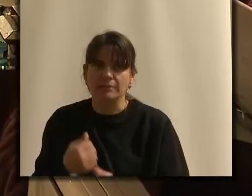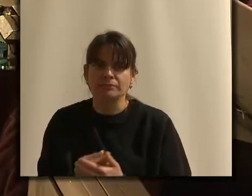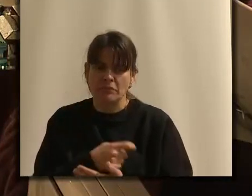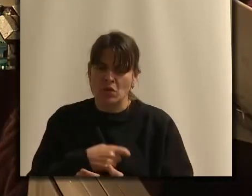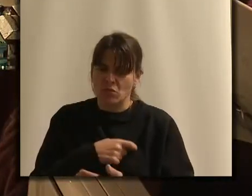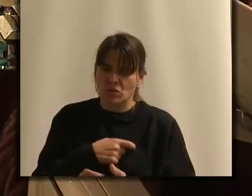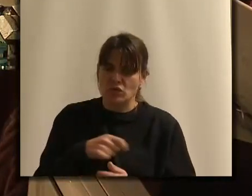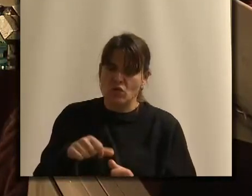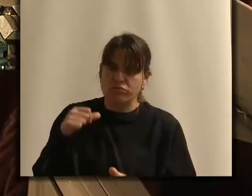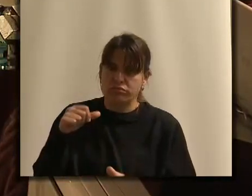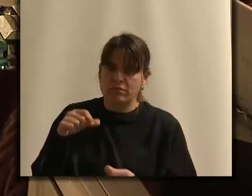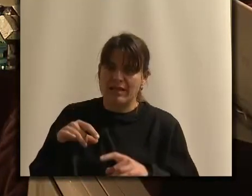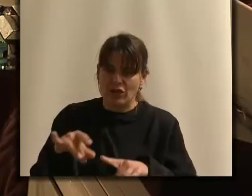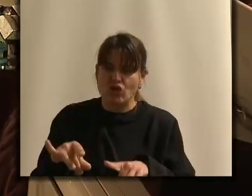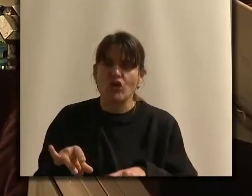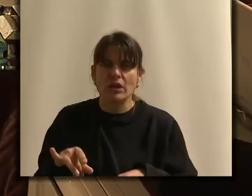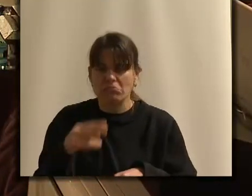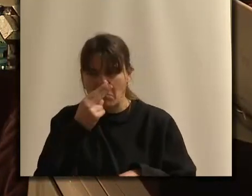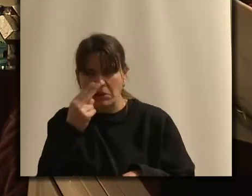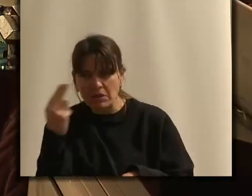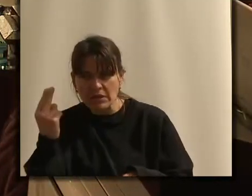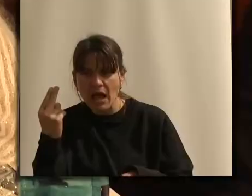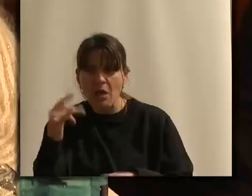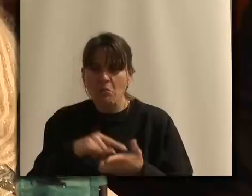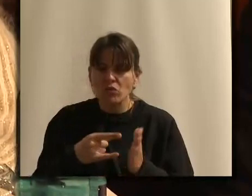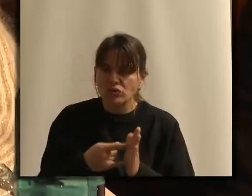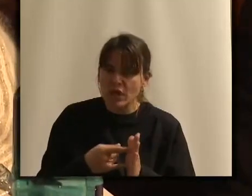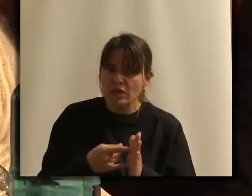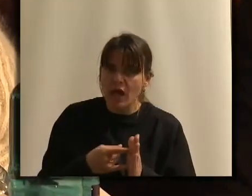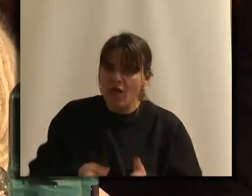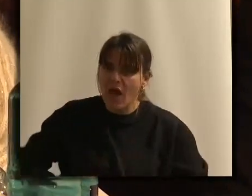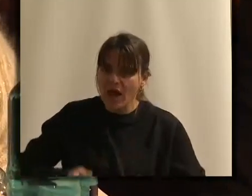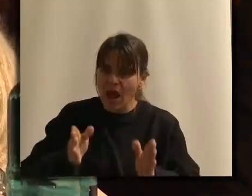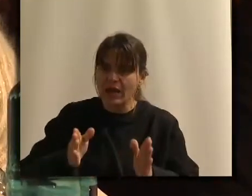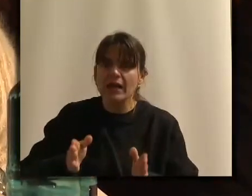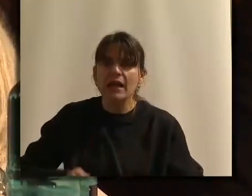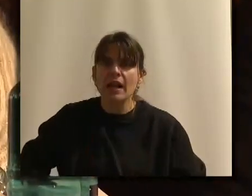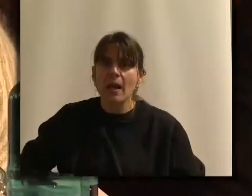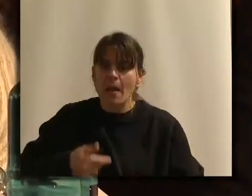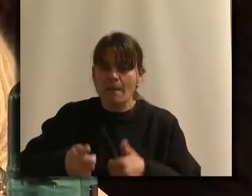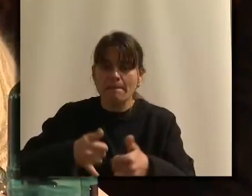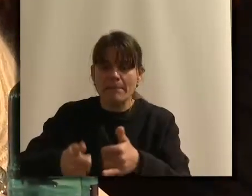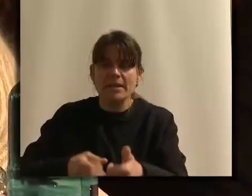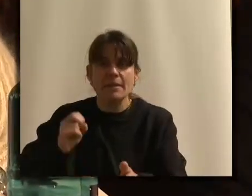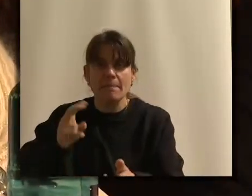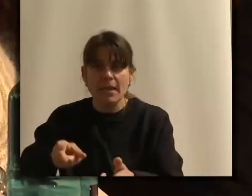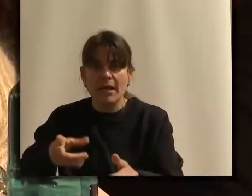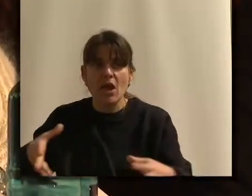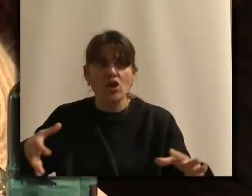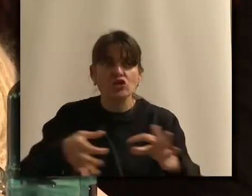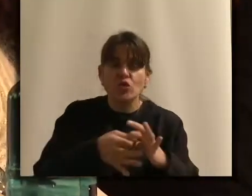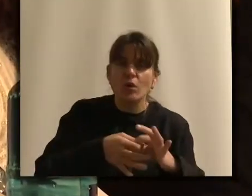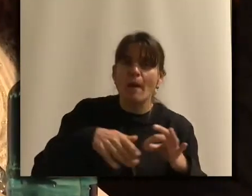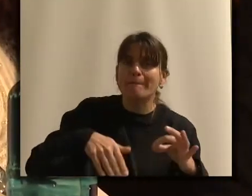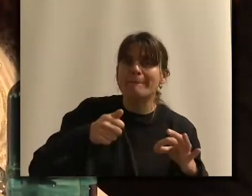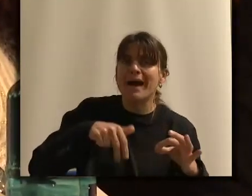de territori ens vàrem interessar una vegada més per l'estat d'execució del projecte del carril bici que uniria Vic amb Manlleu.